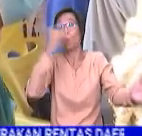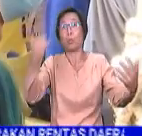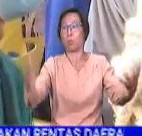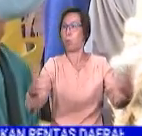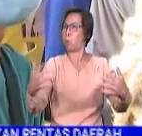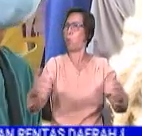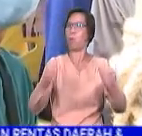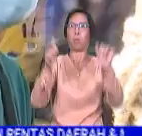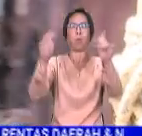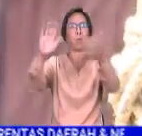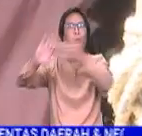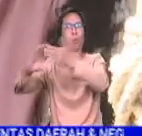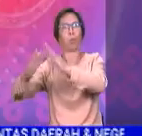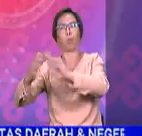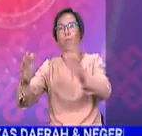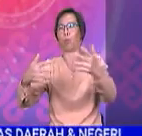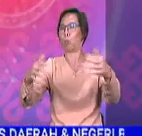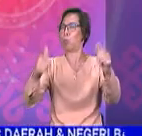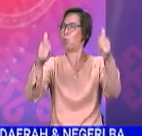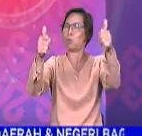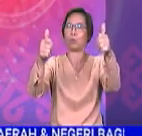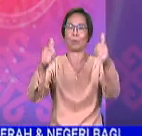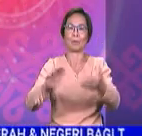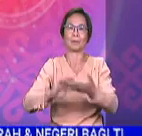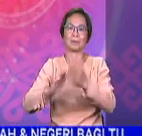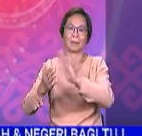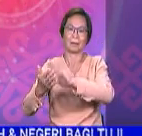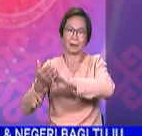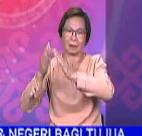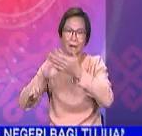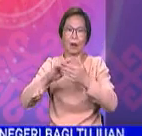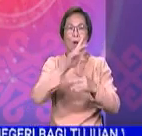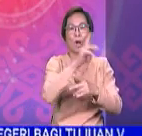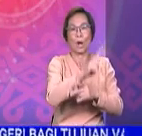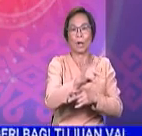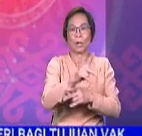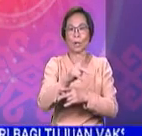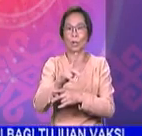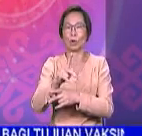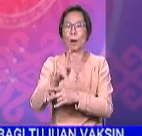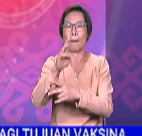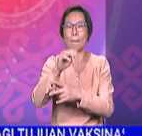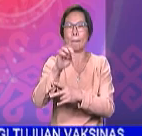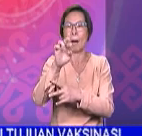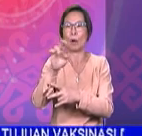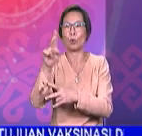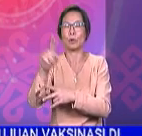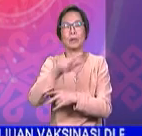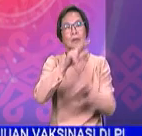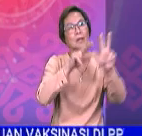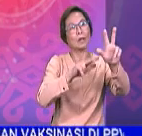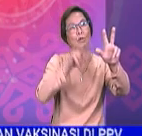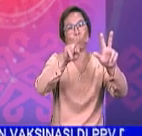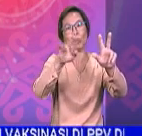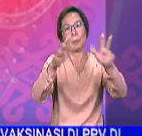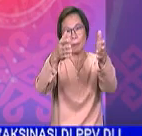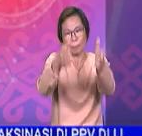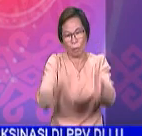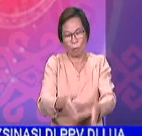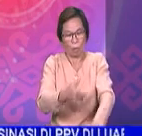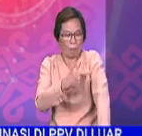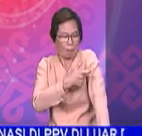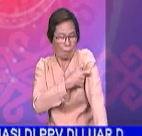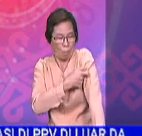sambutan baik masyarakat Sementara itu di Kotabaru 20 Surabaya 325 penduduk